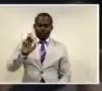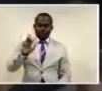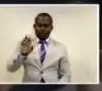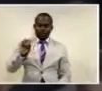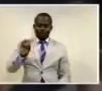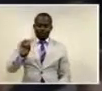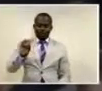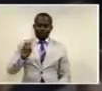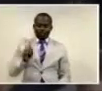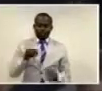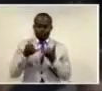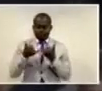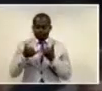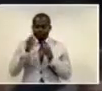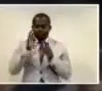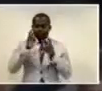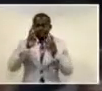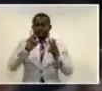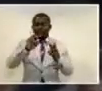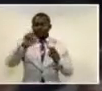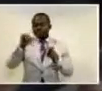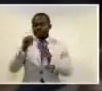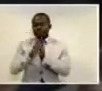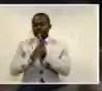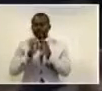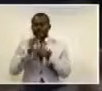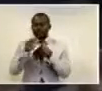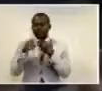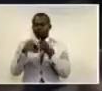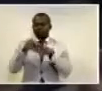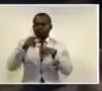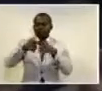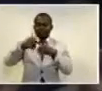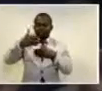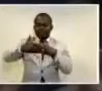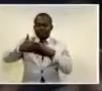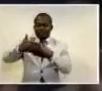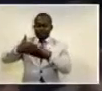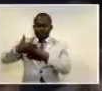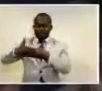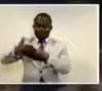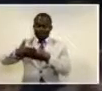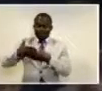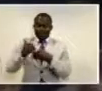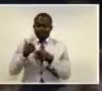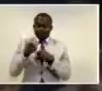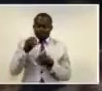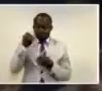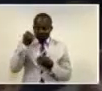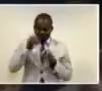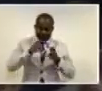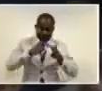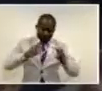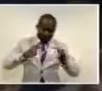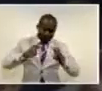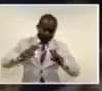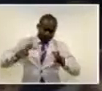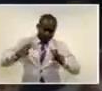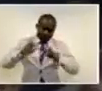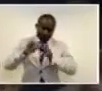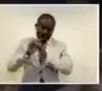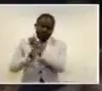urebye n'uturere turi ahandi ariko muhanye imbibi, nigiye gusuzuma mu gihugu hose.